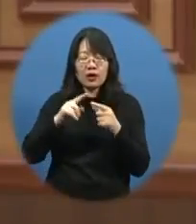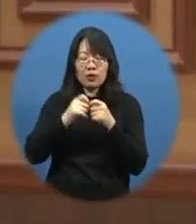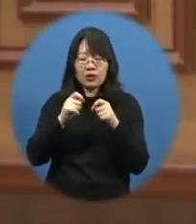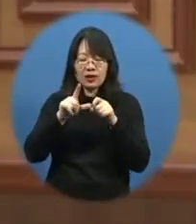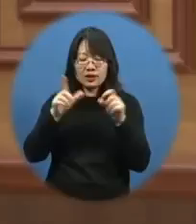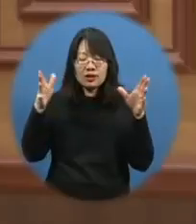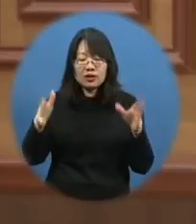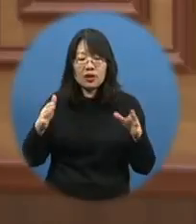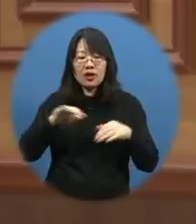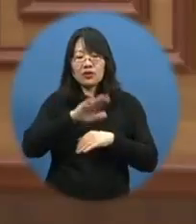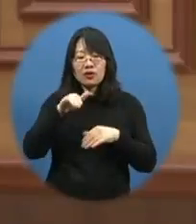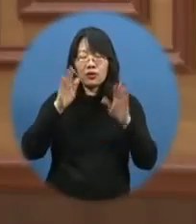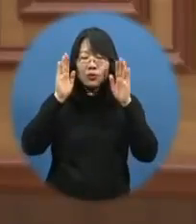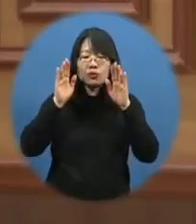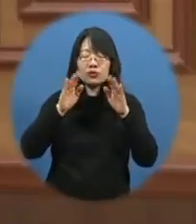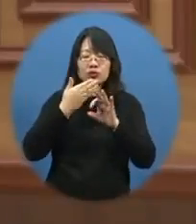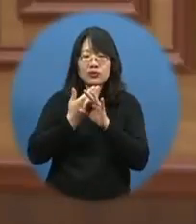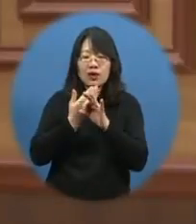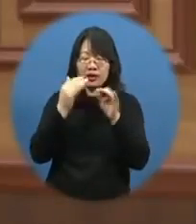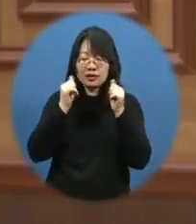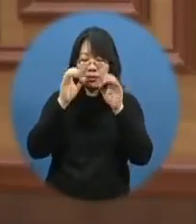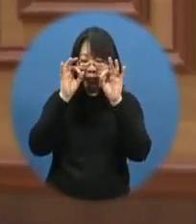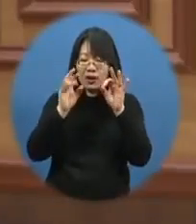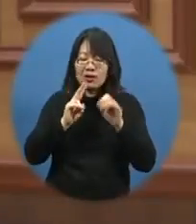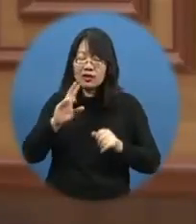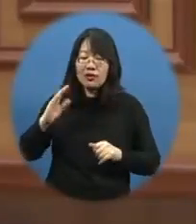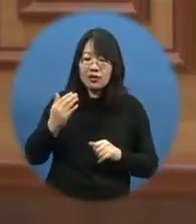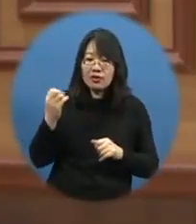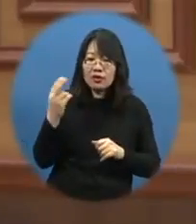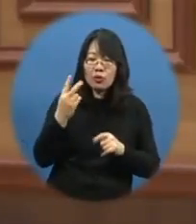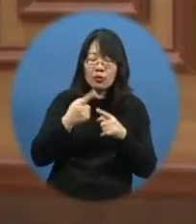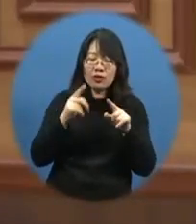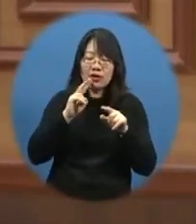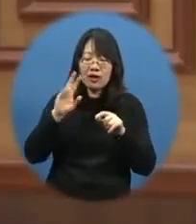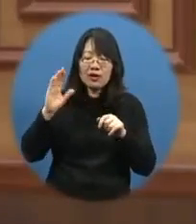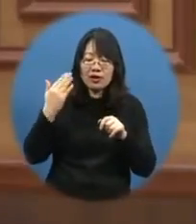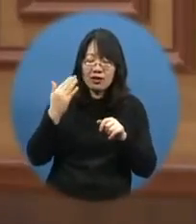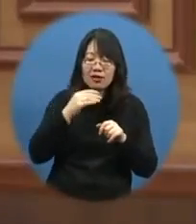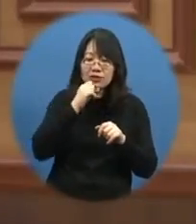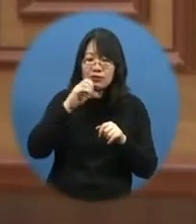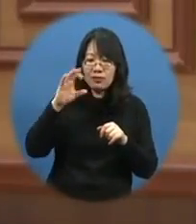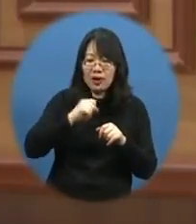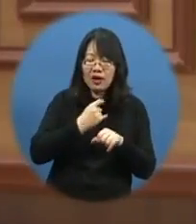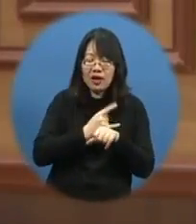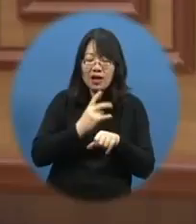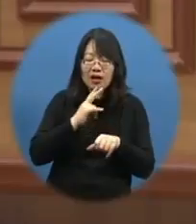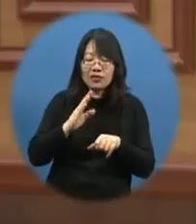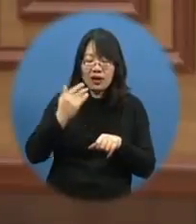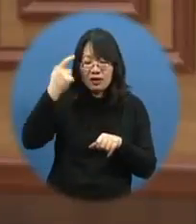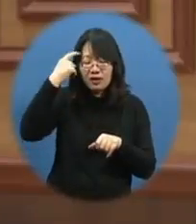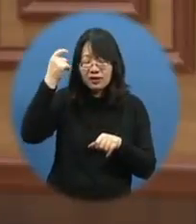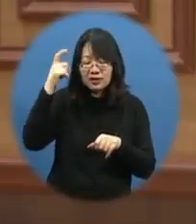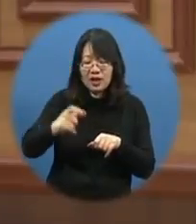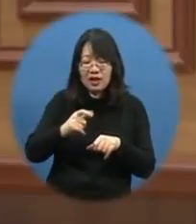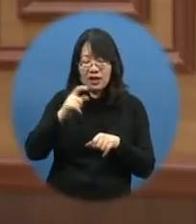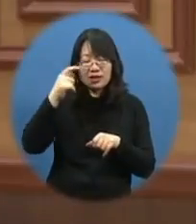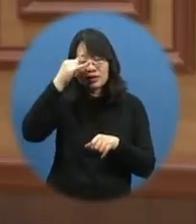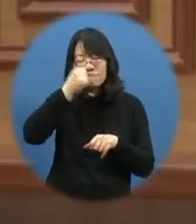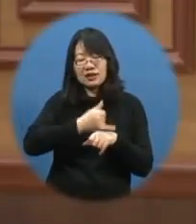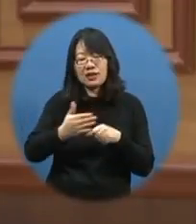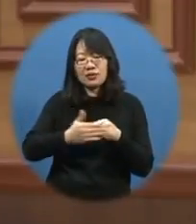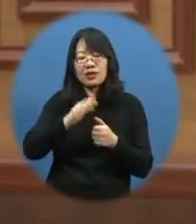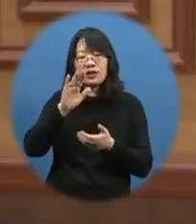년 동안에 우리는 공부하면은 시험을 봐야 되고 평가를 해야 되고 성적을 매겨야 된다는 고정관념을 가지고